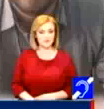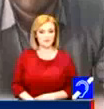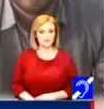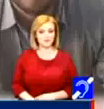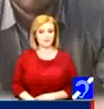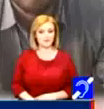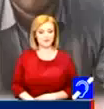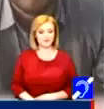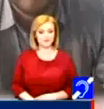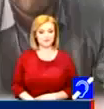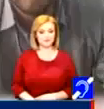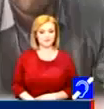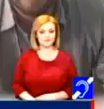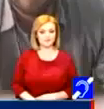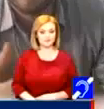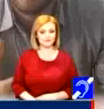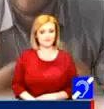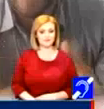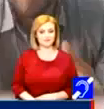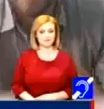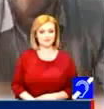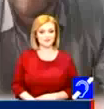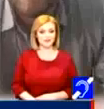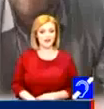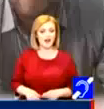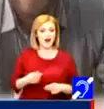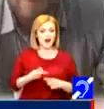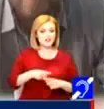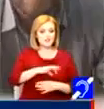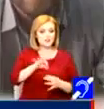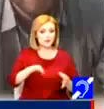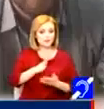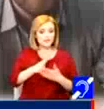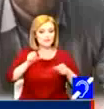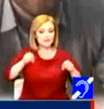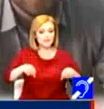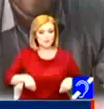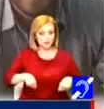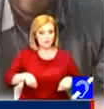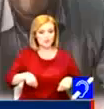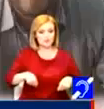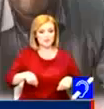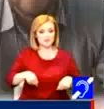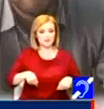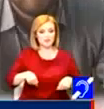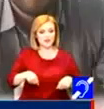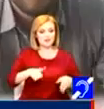umanității. Și în același timp, acest proiect este posibil doar pentru că a permis